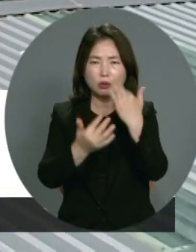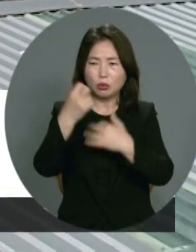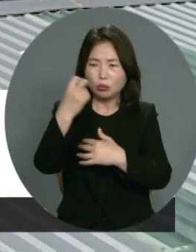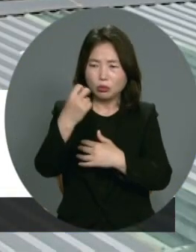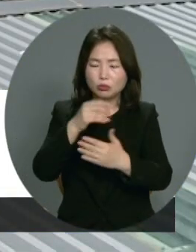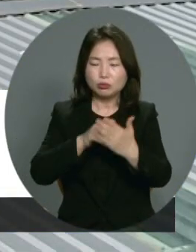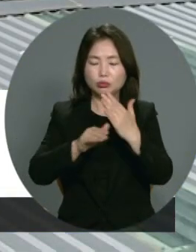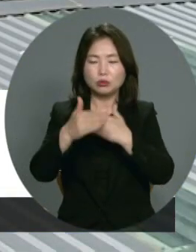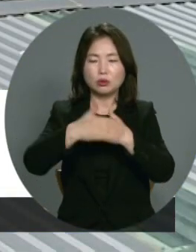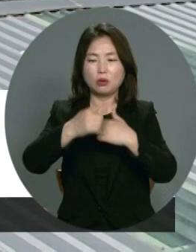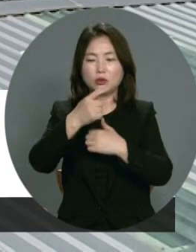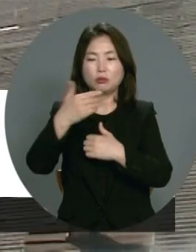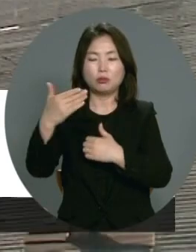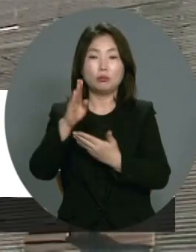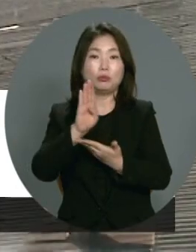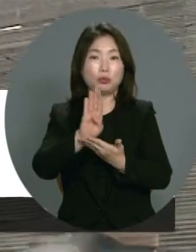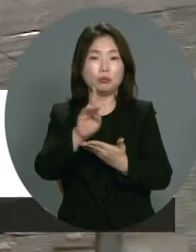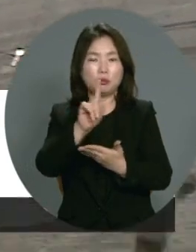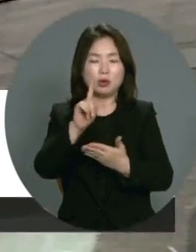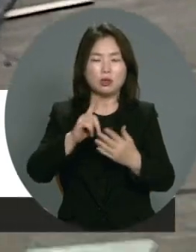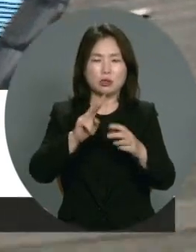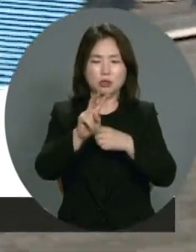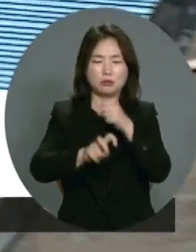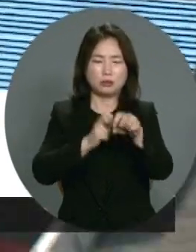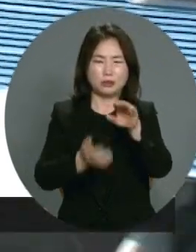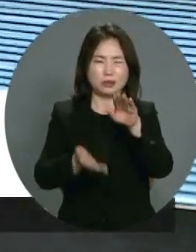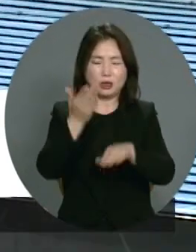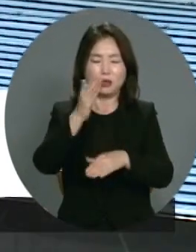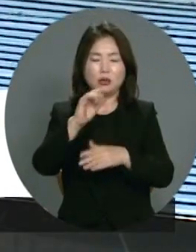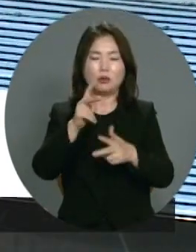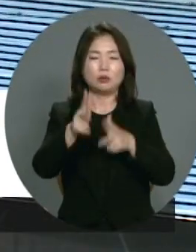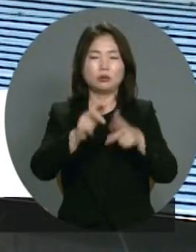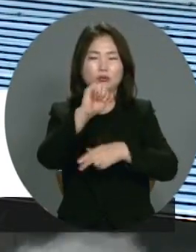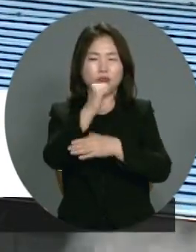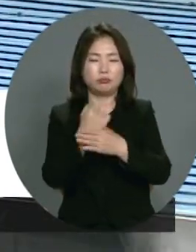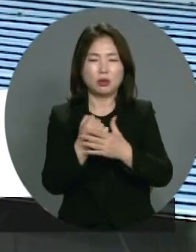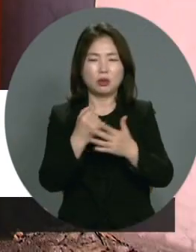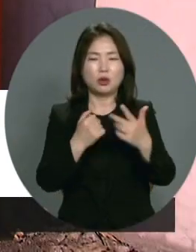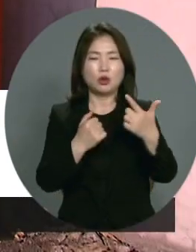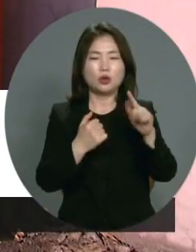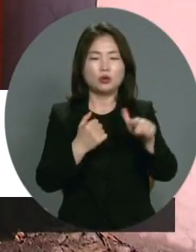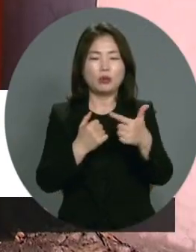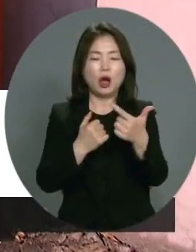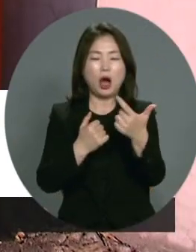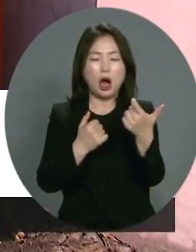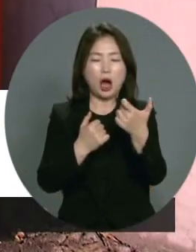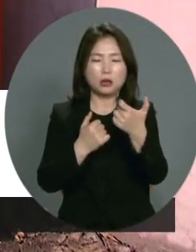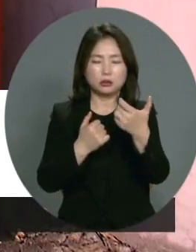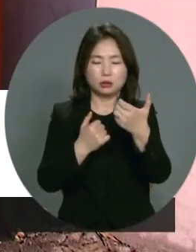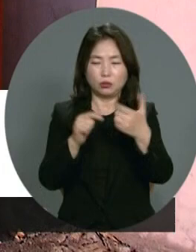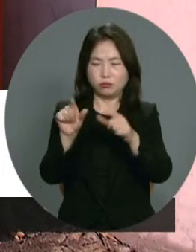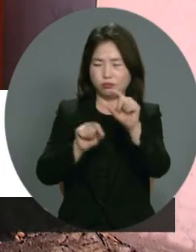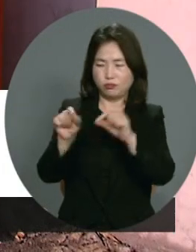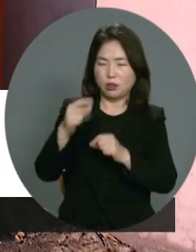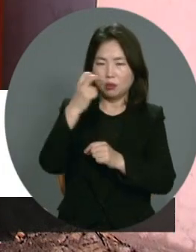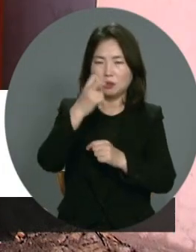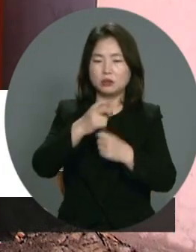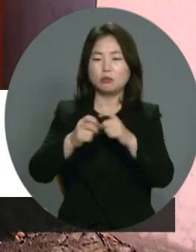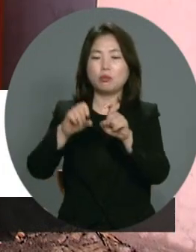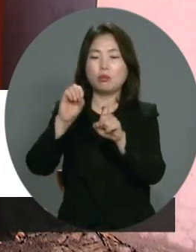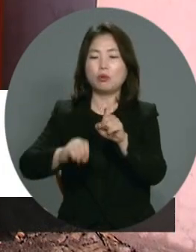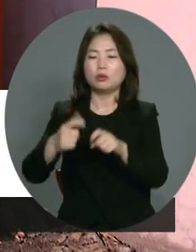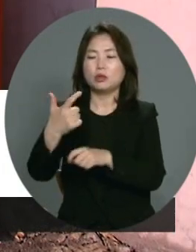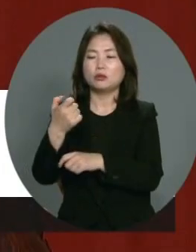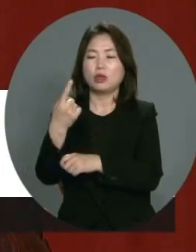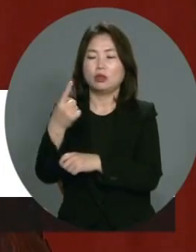있다는 이후 대구 소방안전본부는 20년 이상 된 노후 공장 등 6백아흔곳을 표본조산 결과 10% 가량인